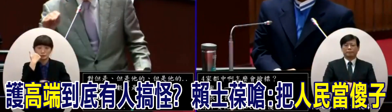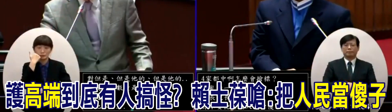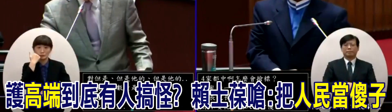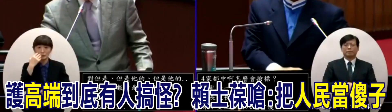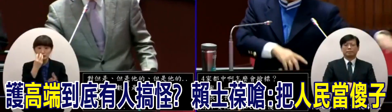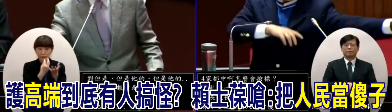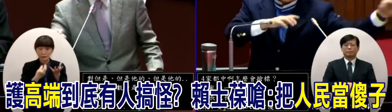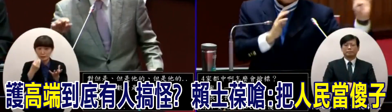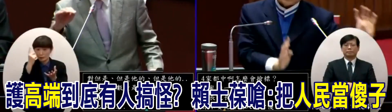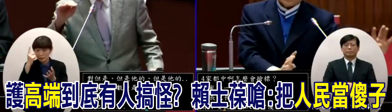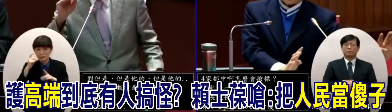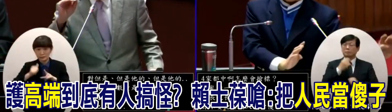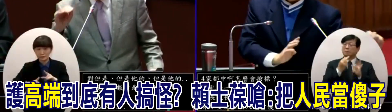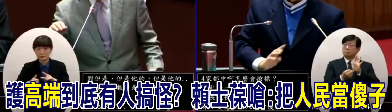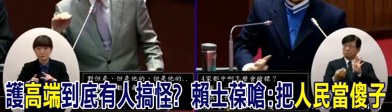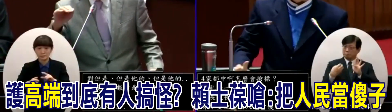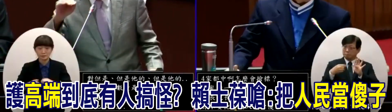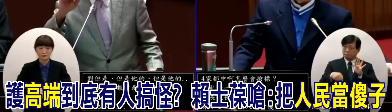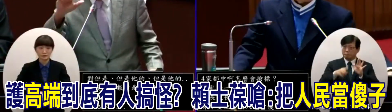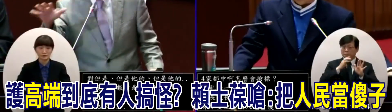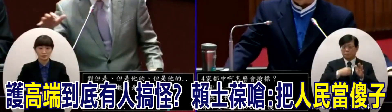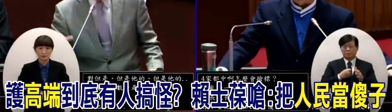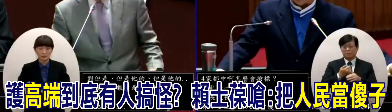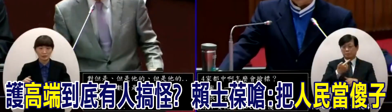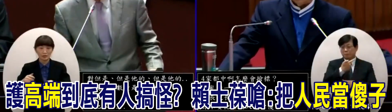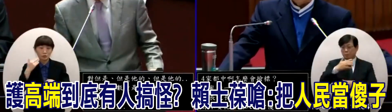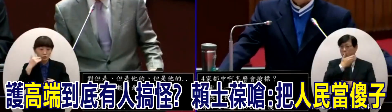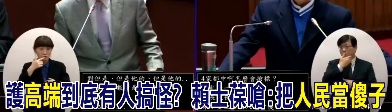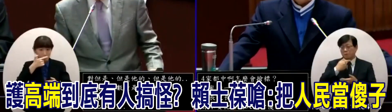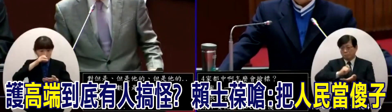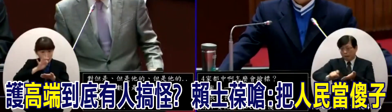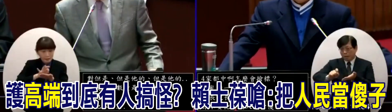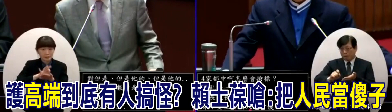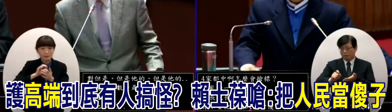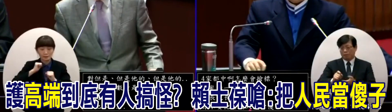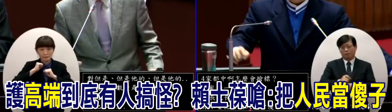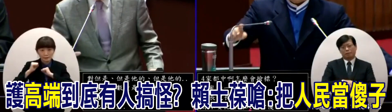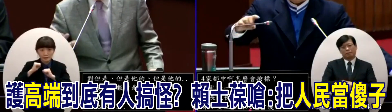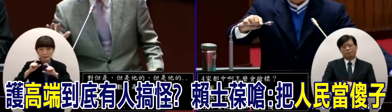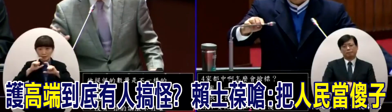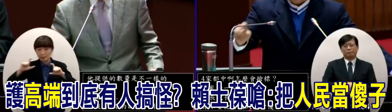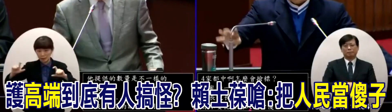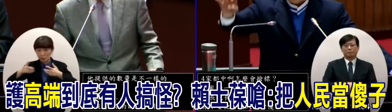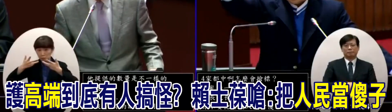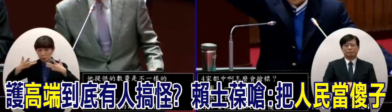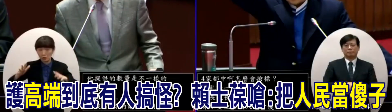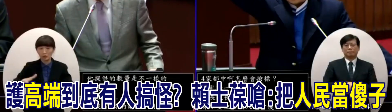去没有进来的，他用低价抢到的是比较多的量的话，那